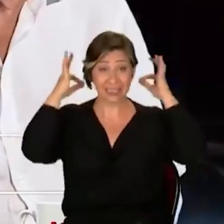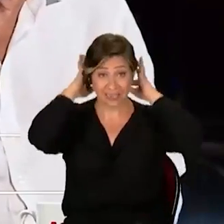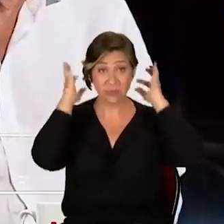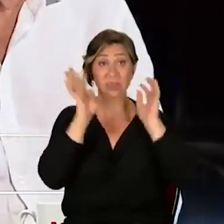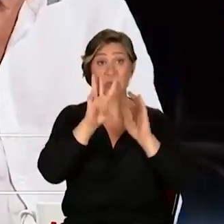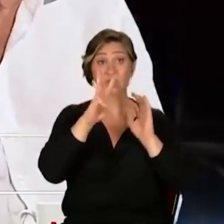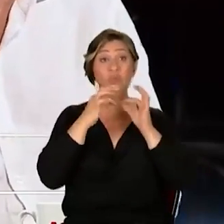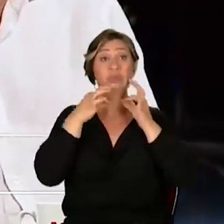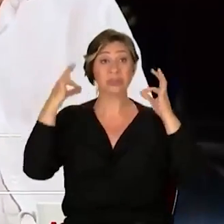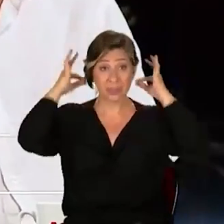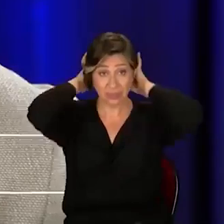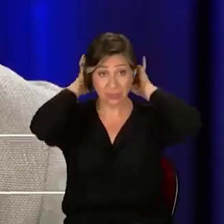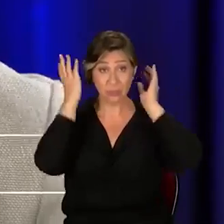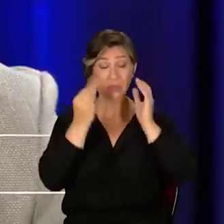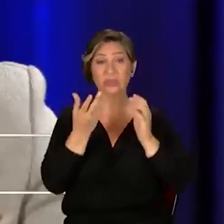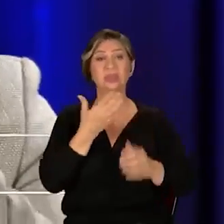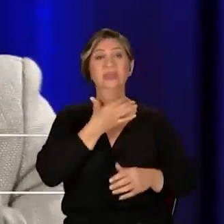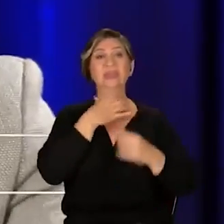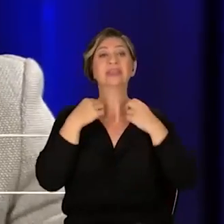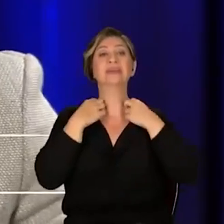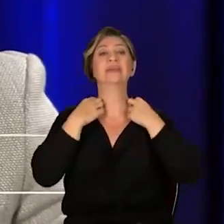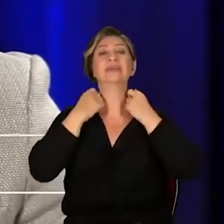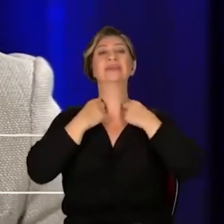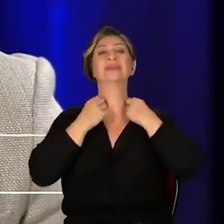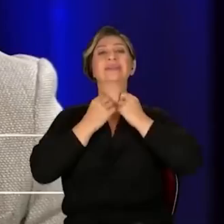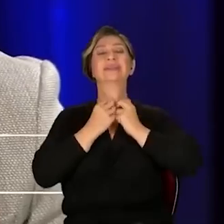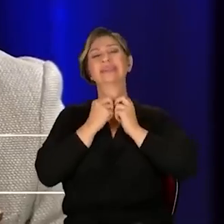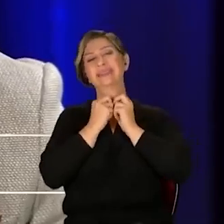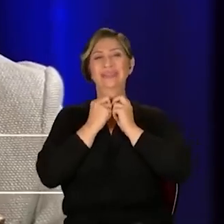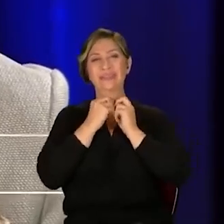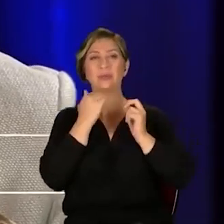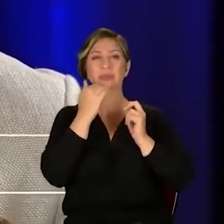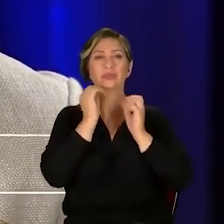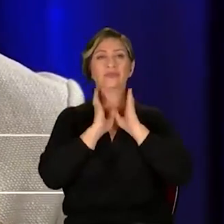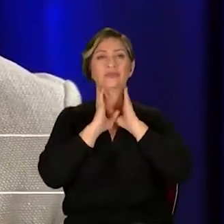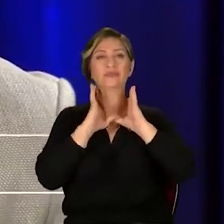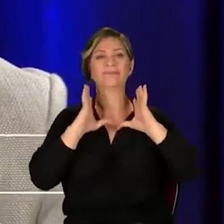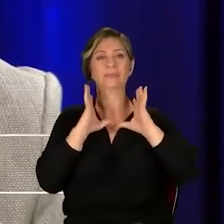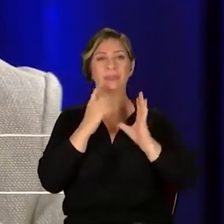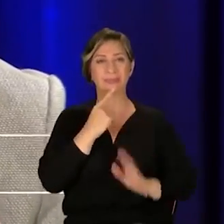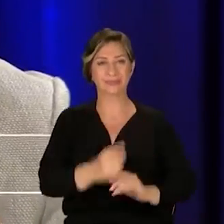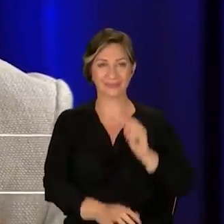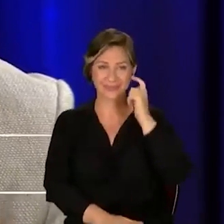üzerine çıkmışsa. Nereden anlayabilir? Yakasını yani, evet, yakasına ilikleyemiyor. Yakasına bakacak. Kapatamıyor.